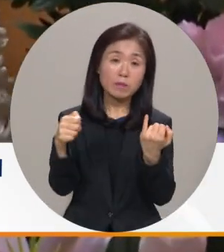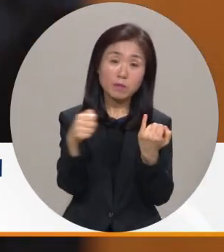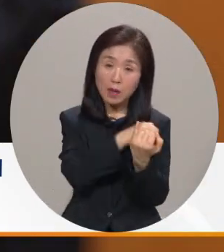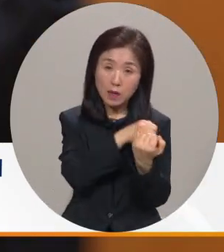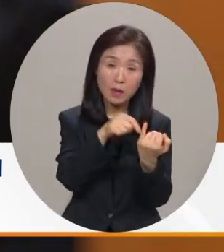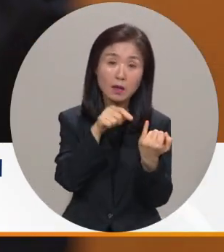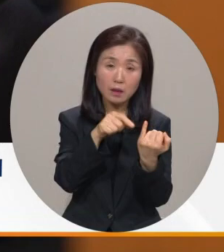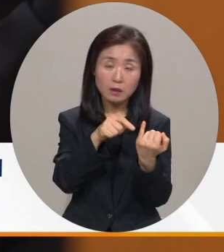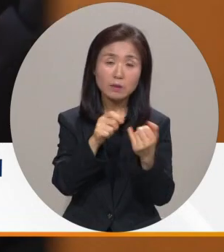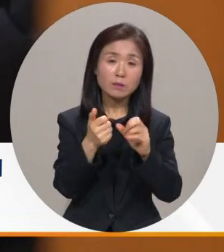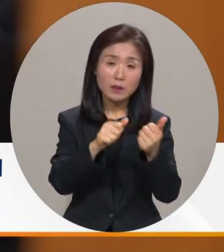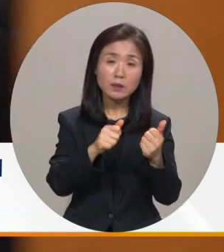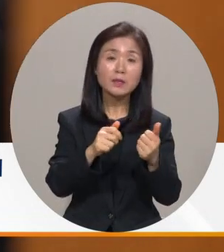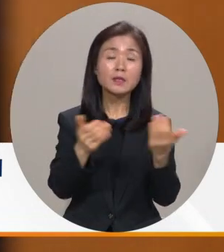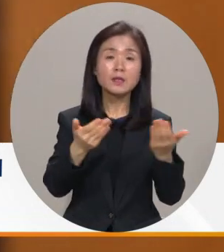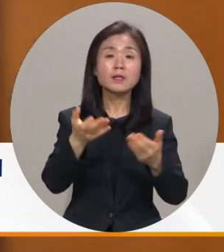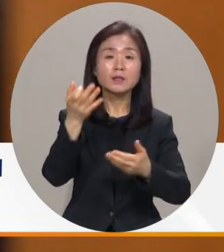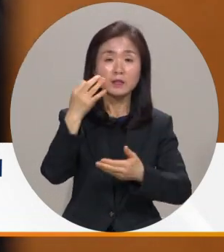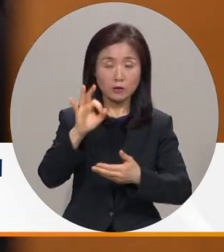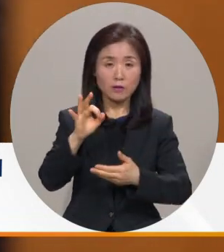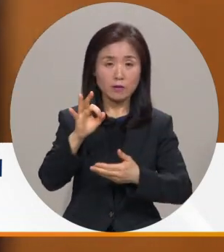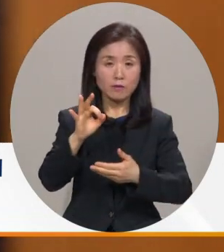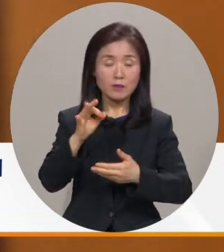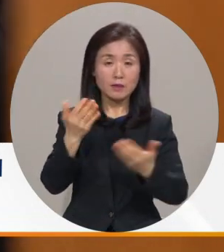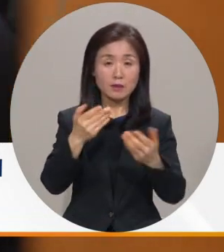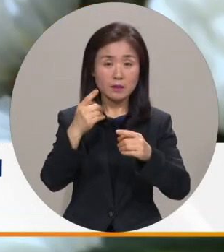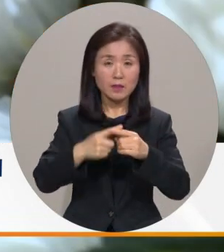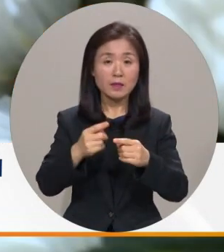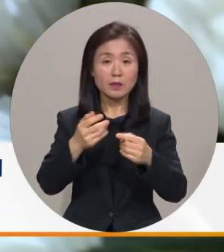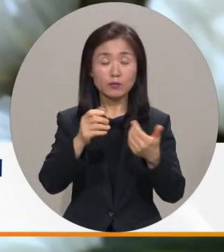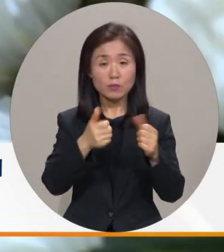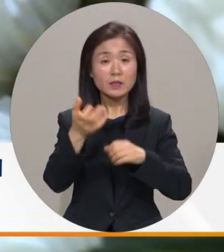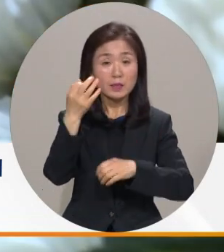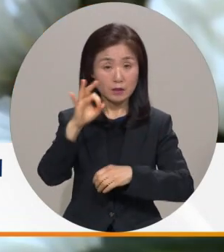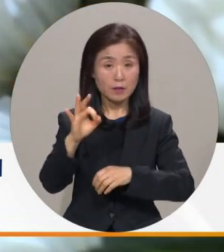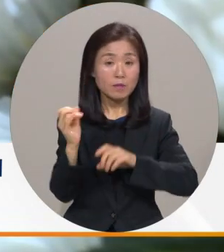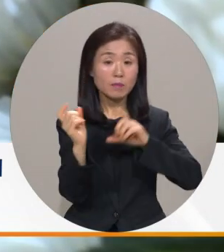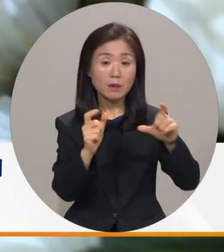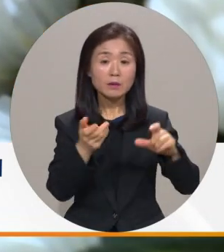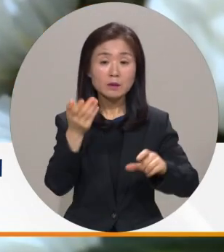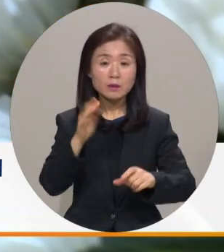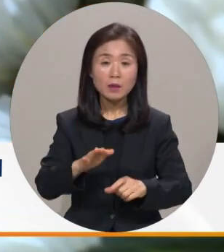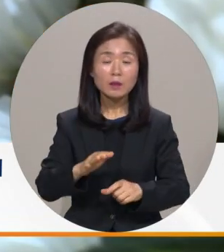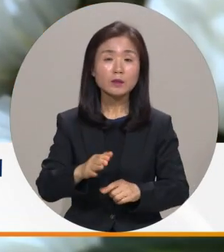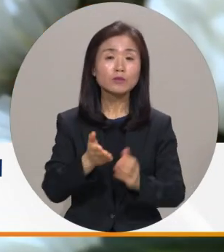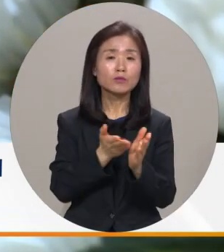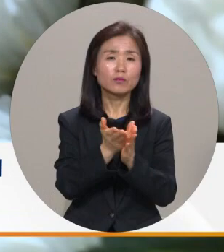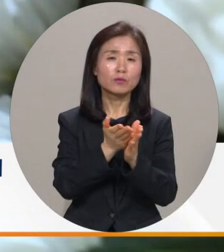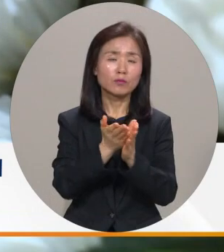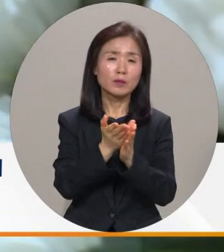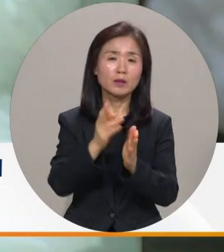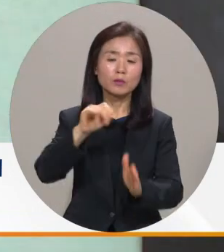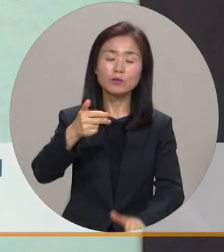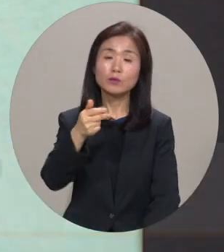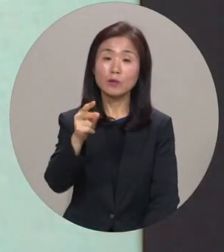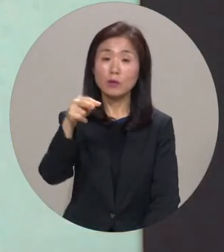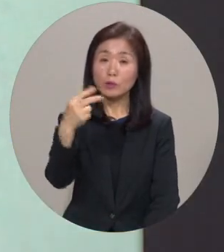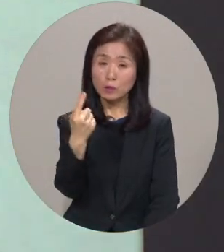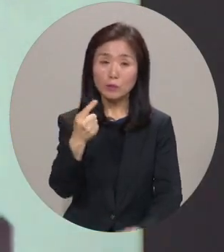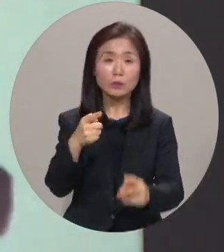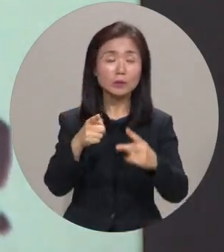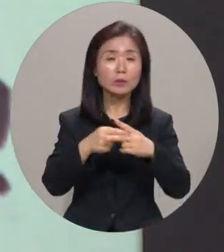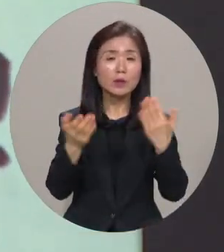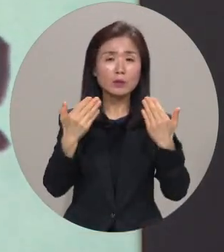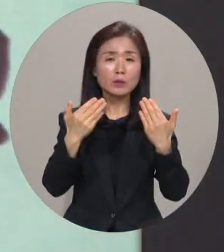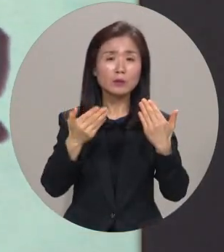함께 인정됐지만 업무 과다로 극단 선택을 한 군산 무녀도초 교사에 대한 순직 인정은 불발됐습니다.